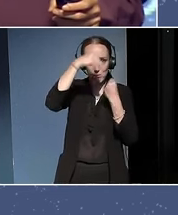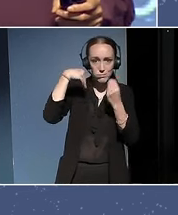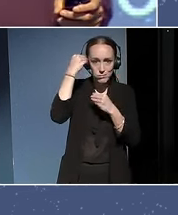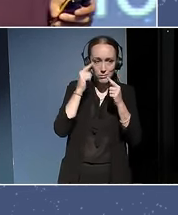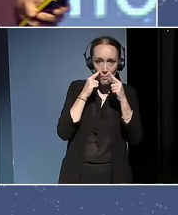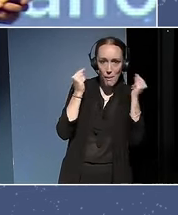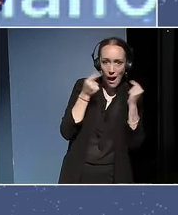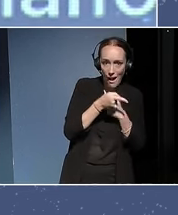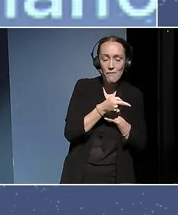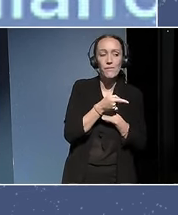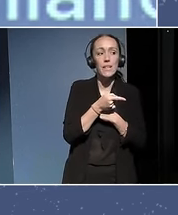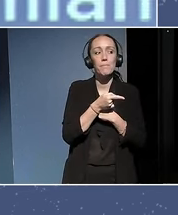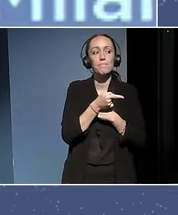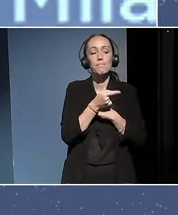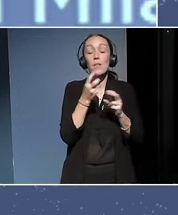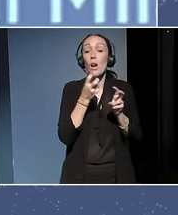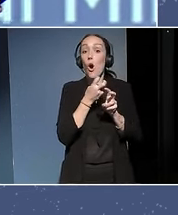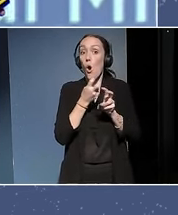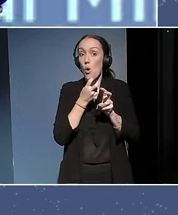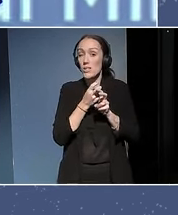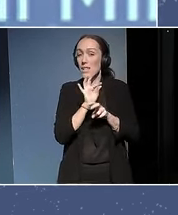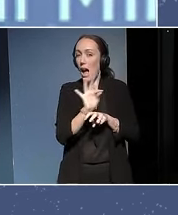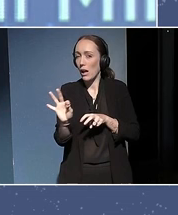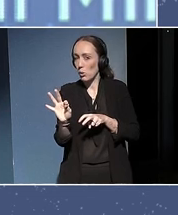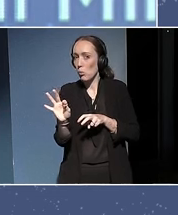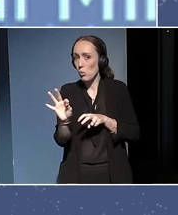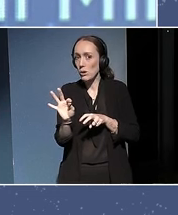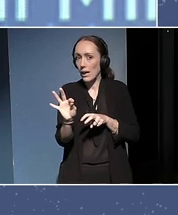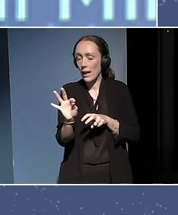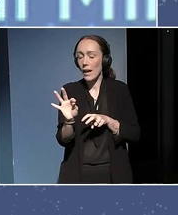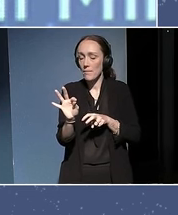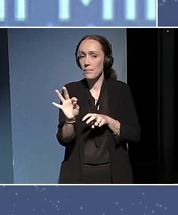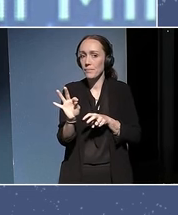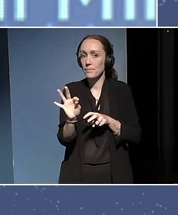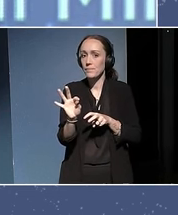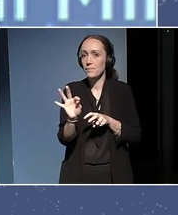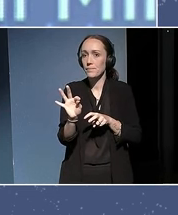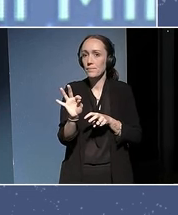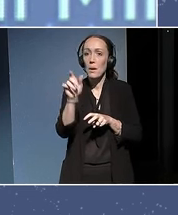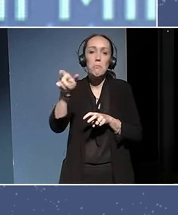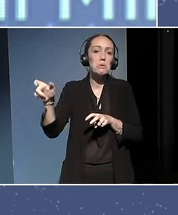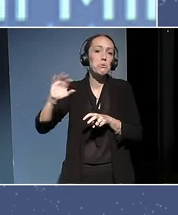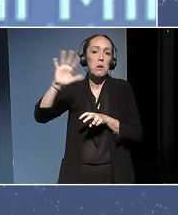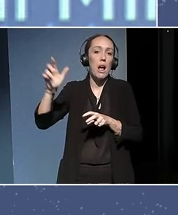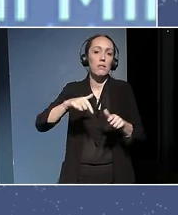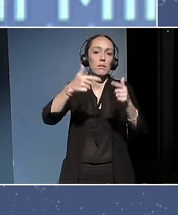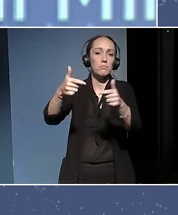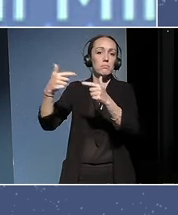Eh Alcune ossa le aveva date ad altre